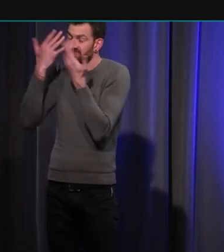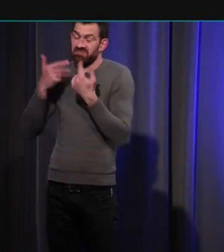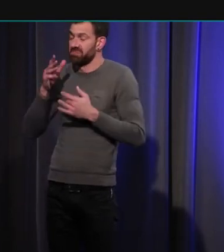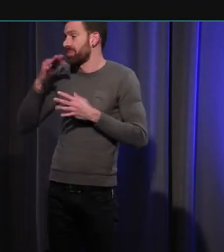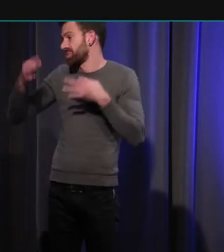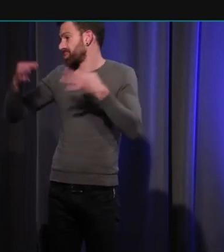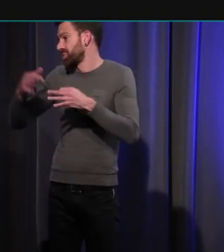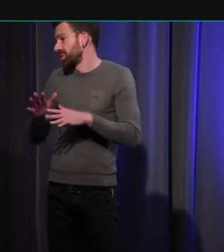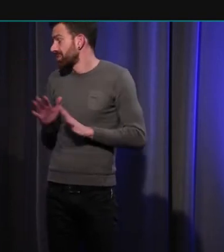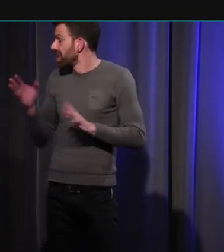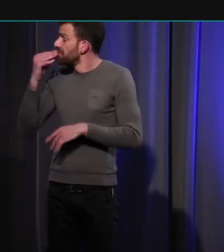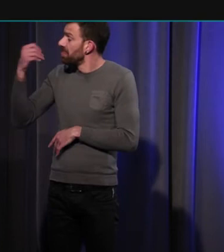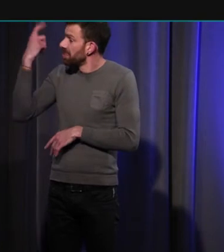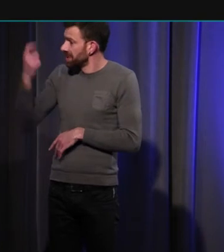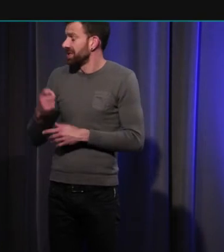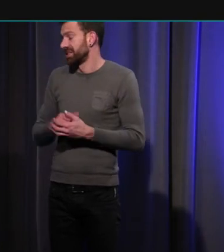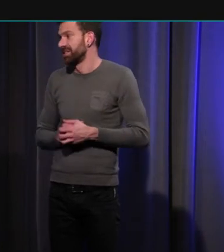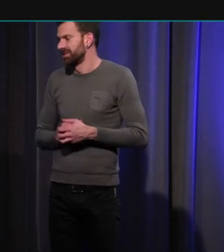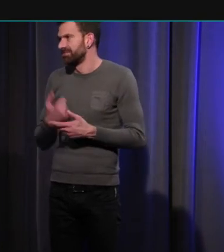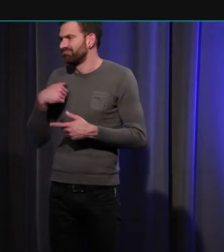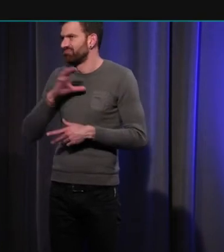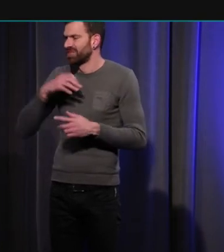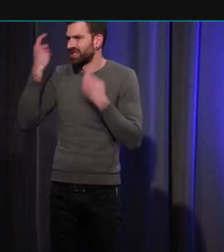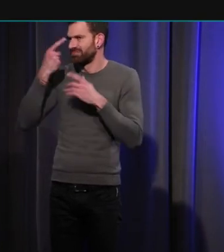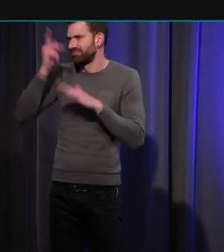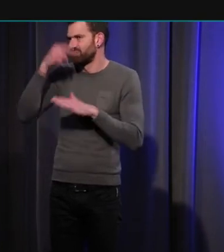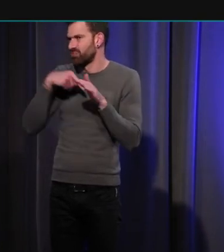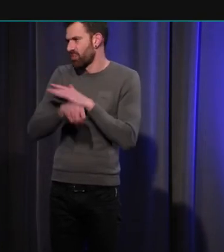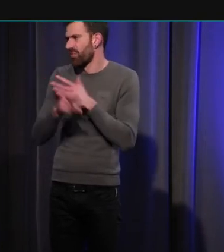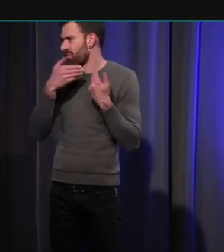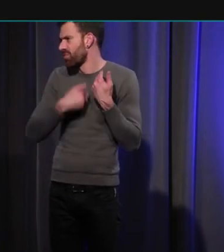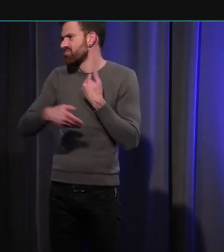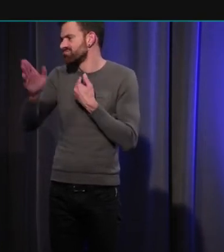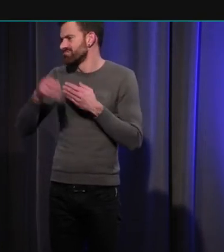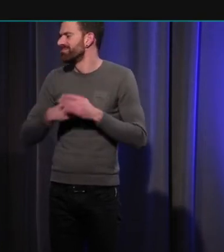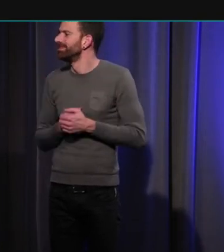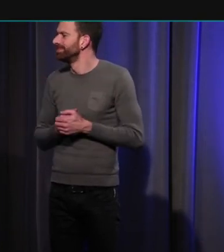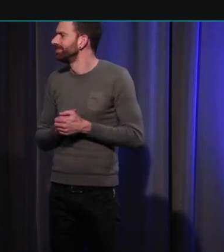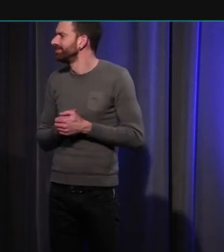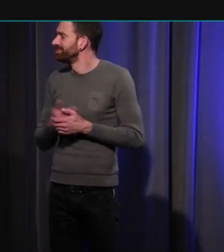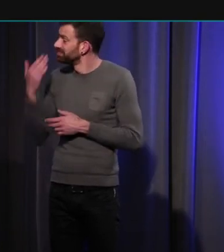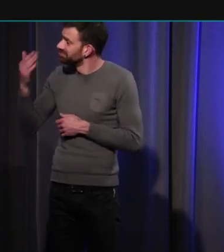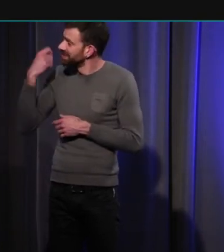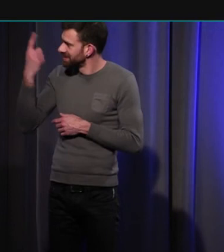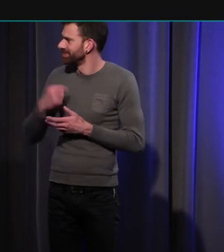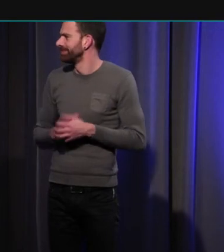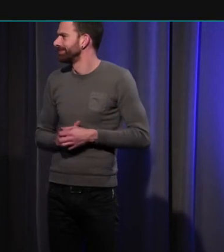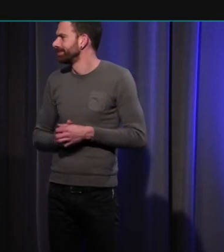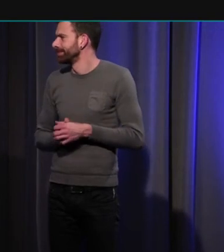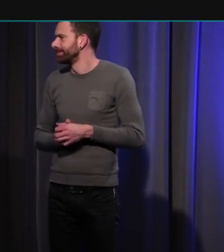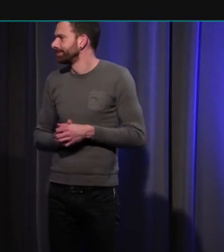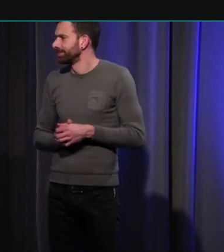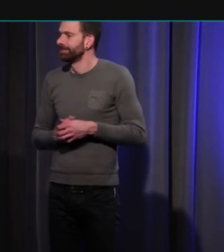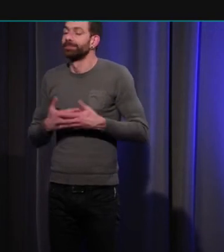mais c'est une très bonne question je vais essayer d'approfondir dans les semaines qui viennent merci de l'avoir posée aussi